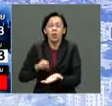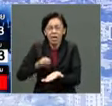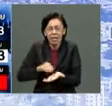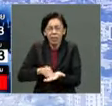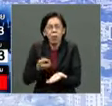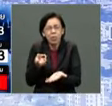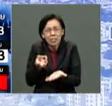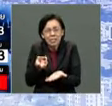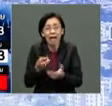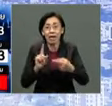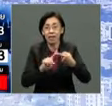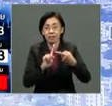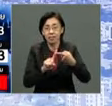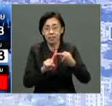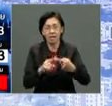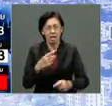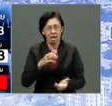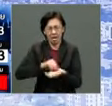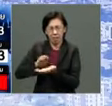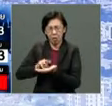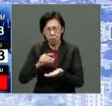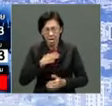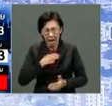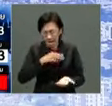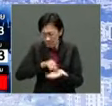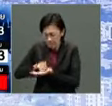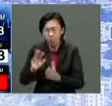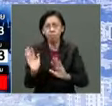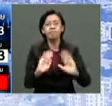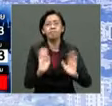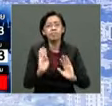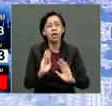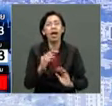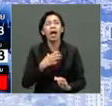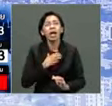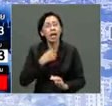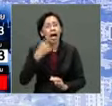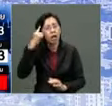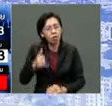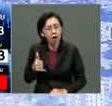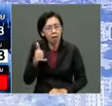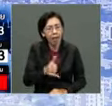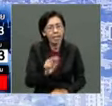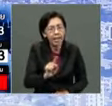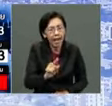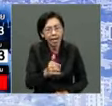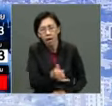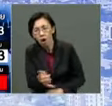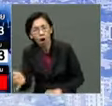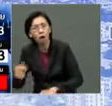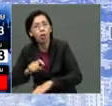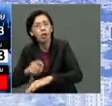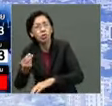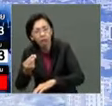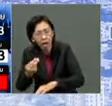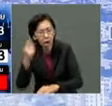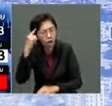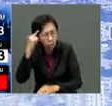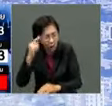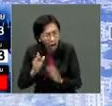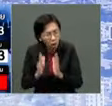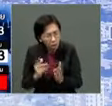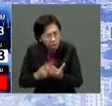นะครับไม่ได้มีการต้องการข้อมูลอะไรมากมายต้องการเพียงแค่จุดนั้นท่านไปยังไงแล้วมายังไงแล้วออกเมื่อไหร่เพื่อที่จะควบคุม